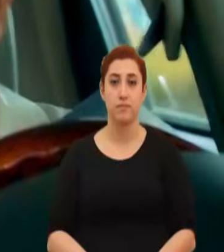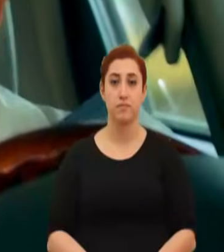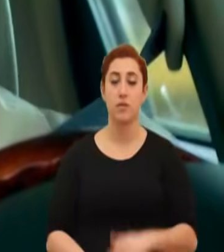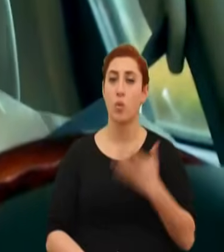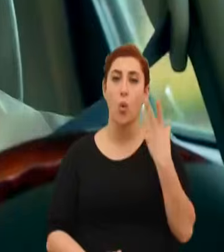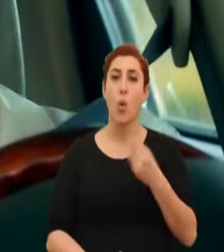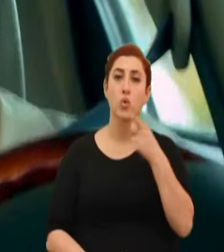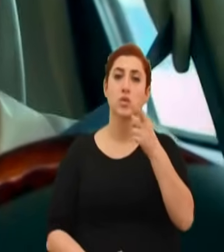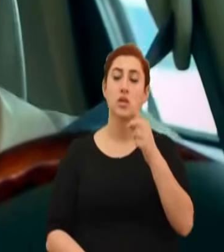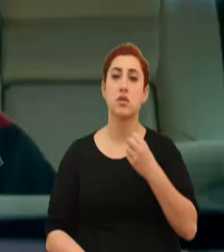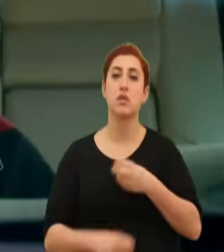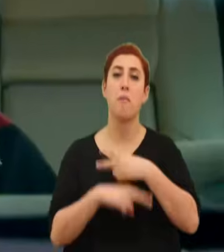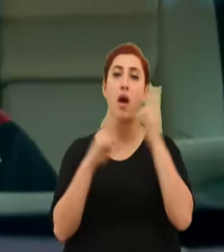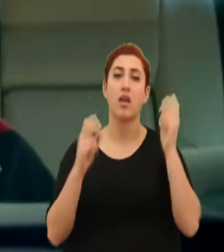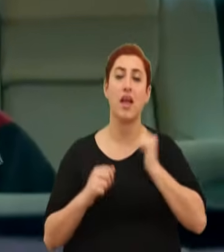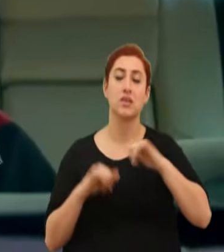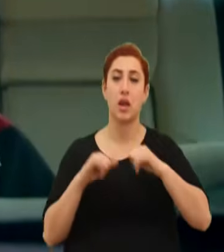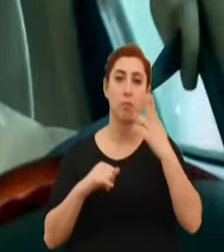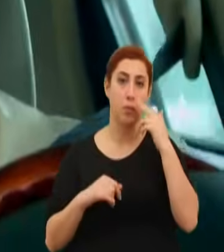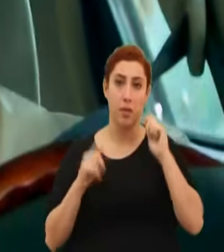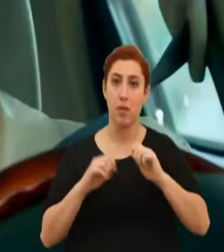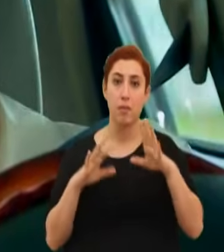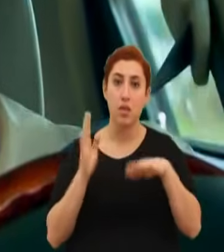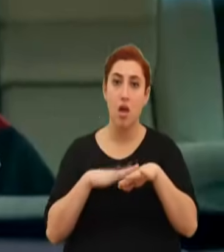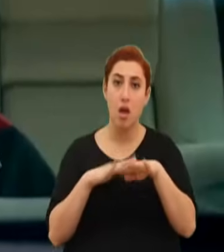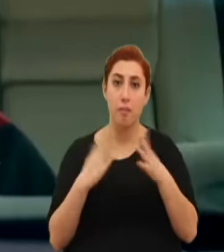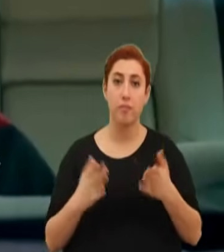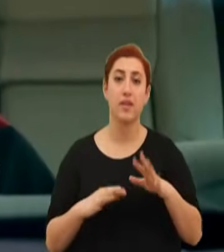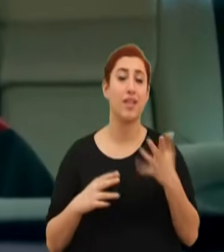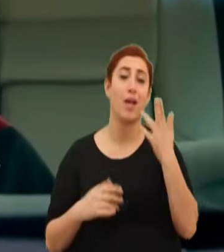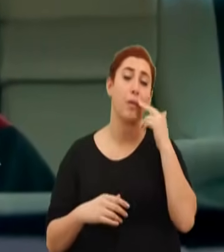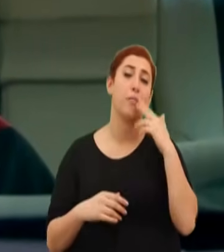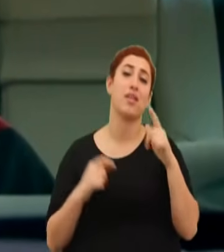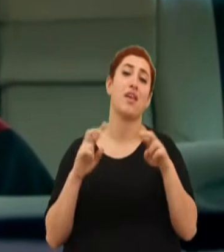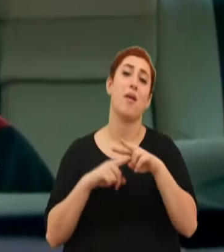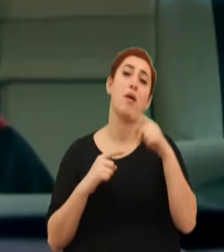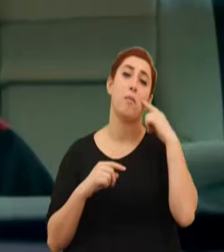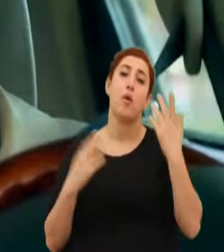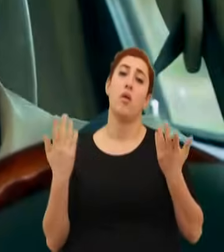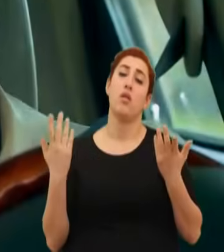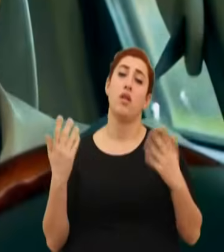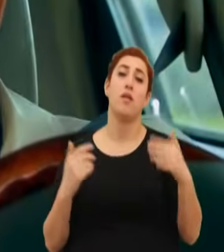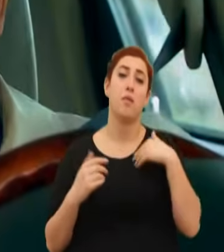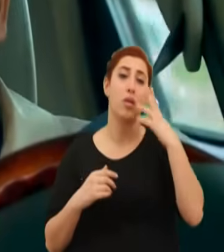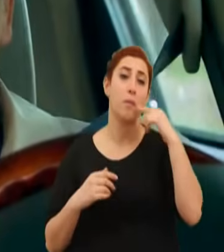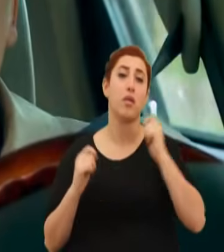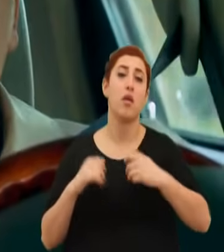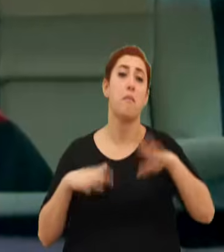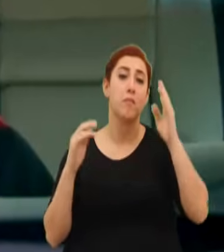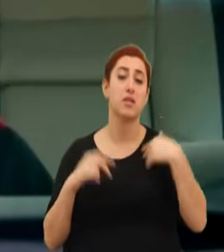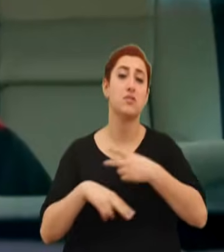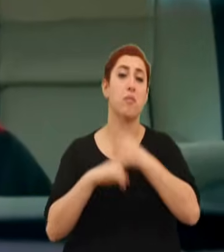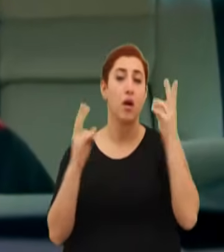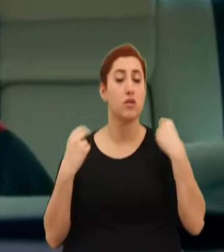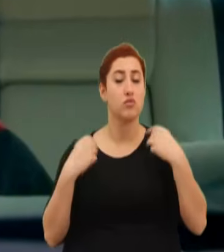Ya ne oldu sana, sabaha kadar asker gibi nöbet mi tuttun, ne yaptın ya? Ya ne nöbeti Kemal Bey, Allah Allah. Ben nöbet falan tutmadım,